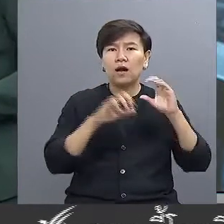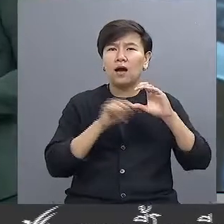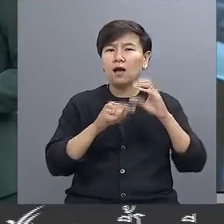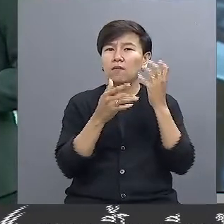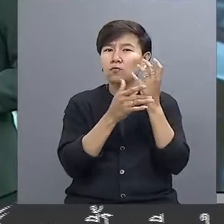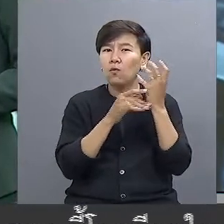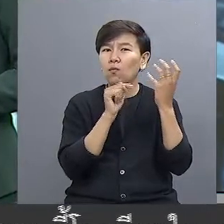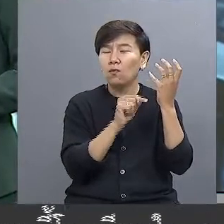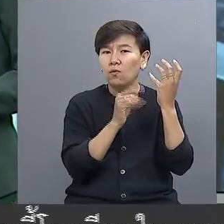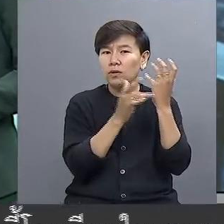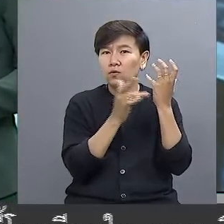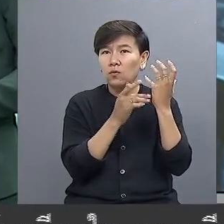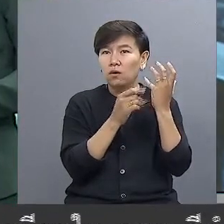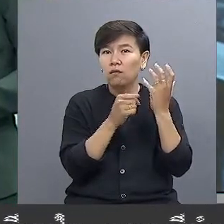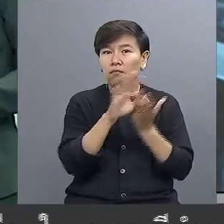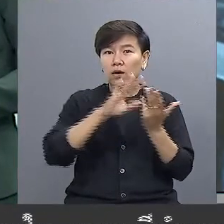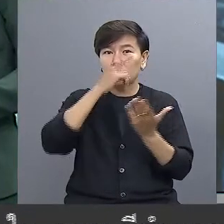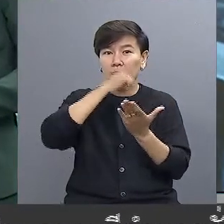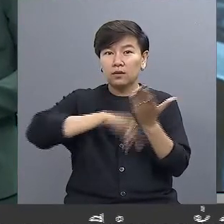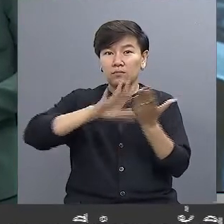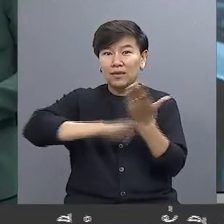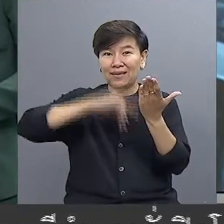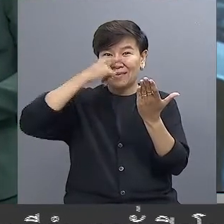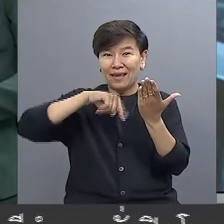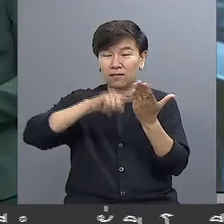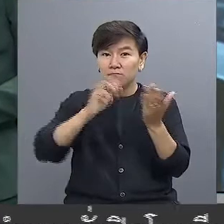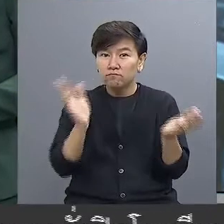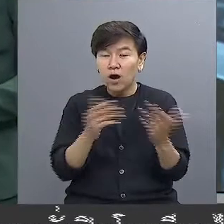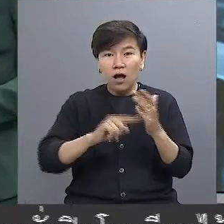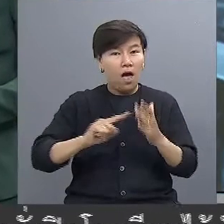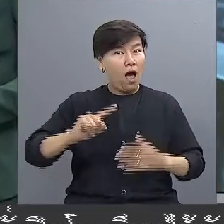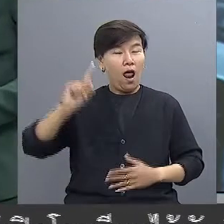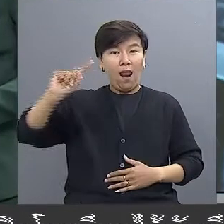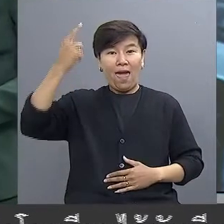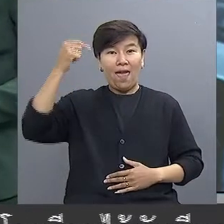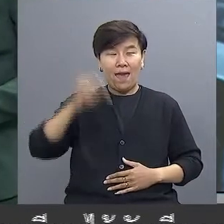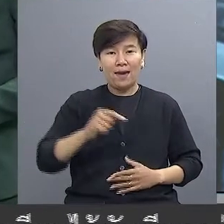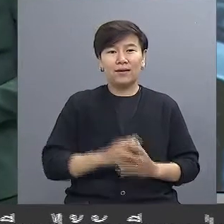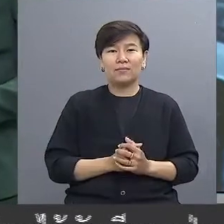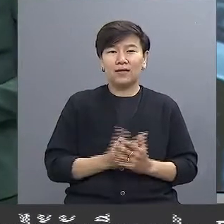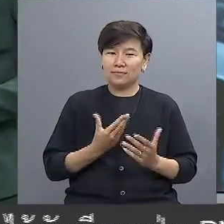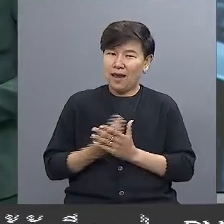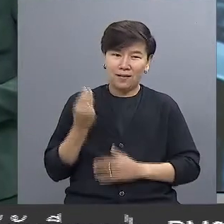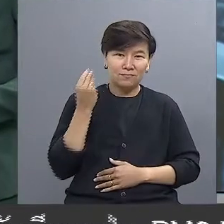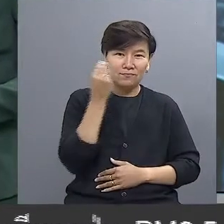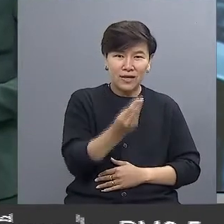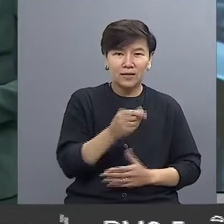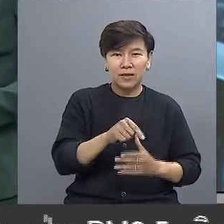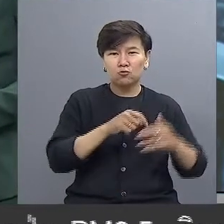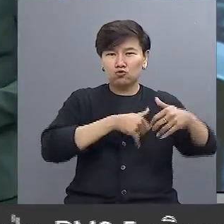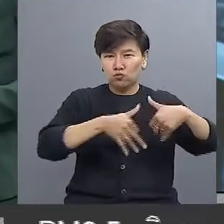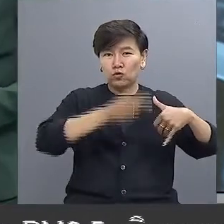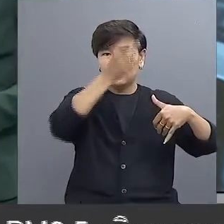ที่เมืองไทยไม่เคยมีมาก่อนในการที่จะเทเงินลงไปยังฐานรากหญ้าจริงๆด้วยเทคโนโลยีนะคะแล้วมันใจว่า